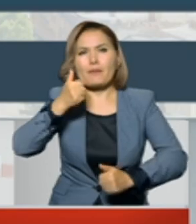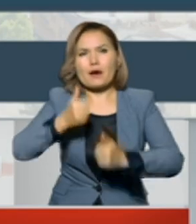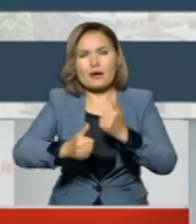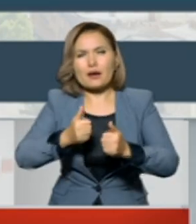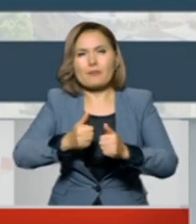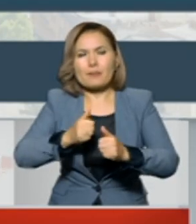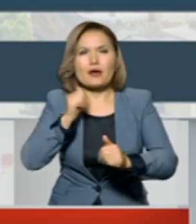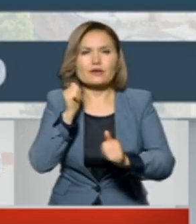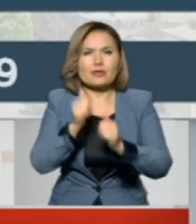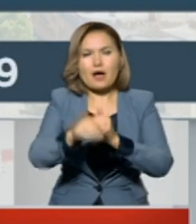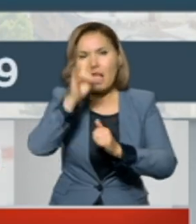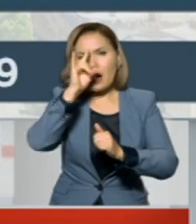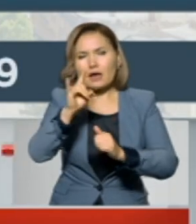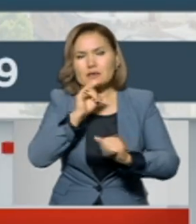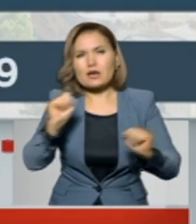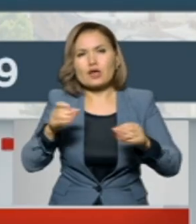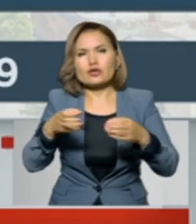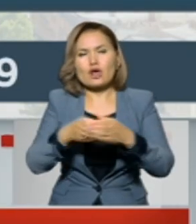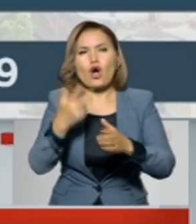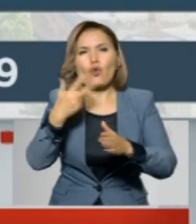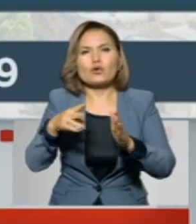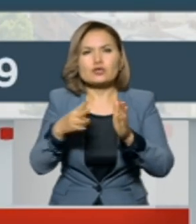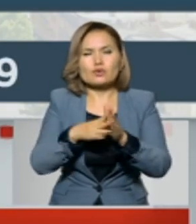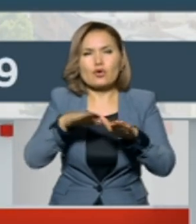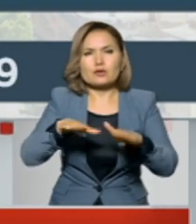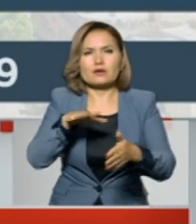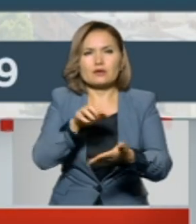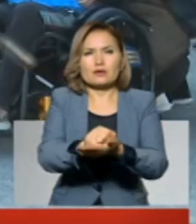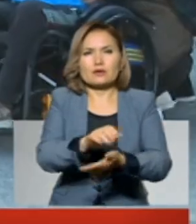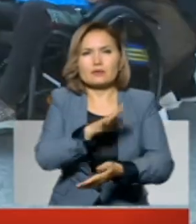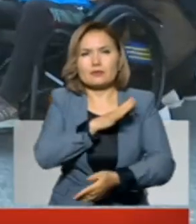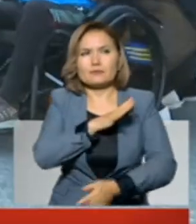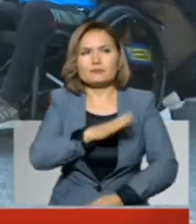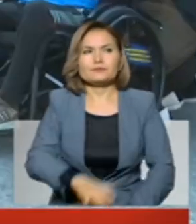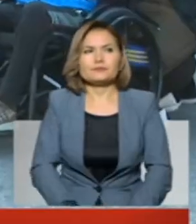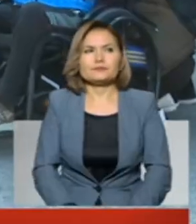бәсекеде Қазақстан құрамасы 39-ші орынға тұрақтады.